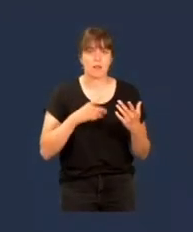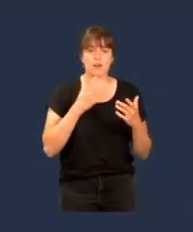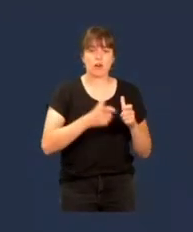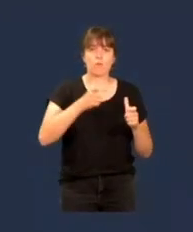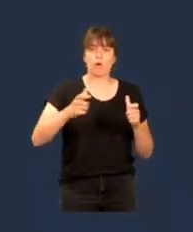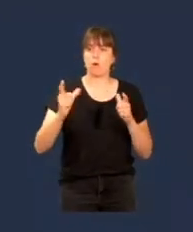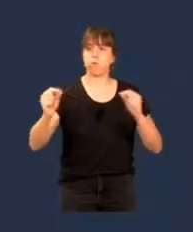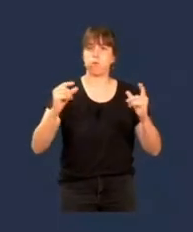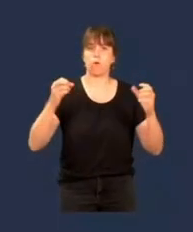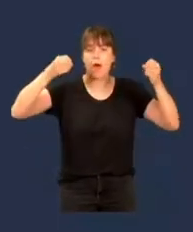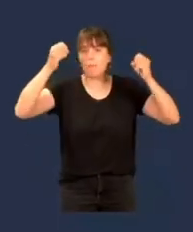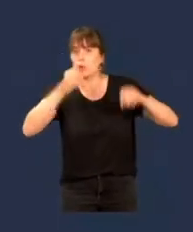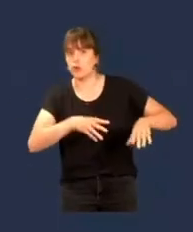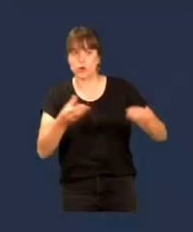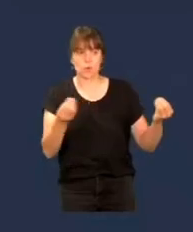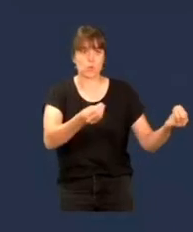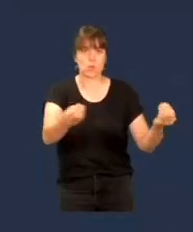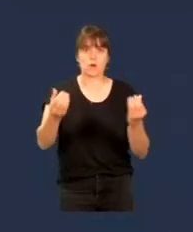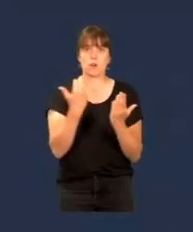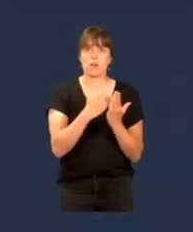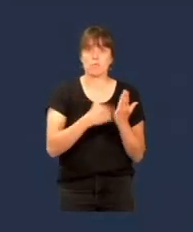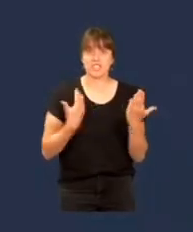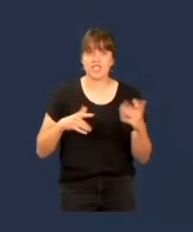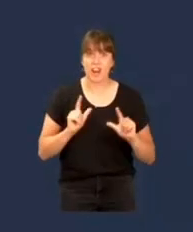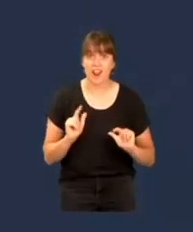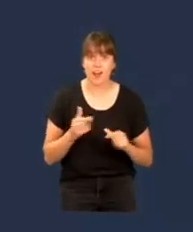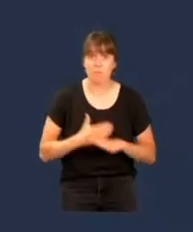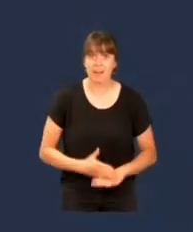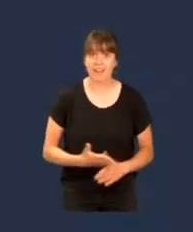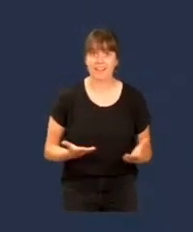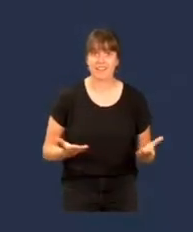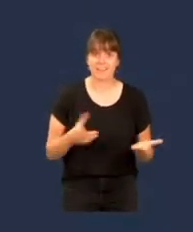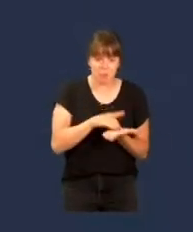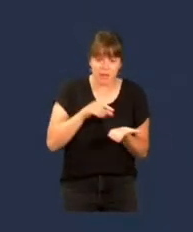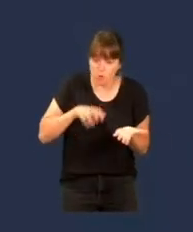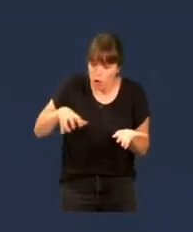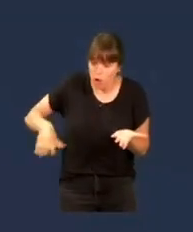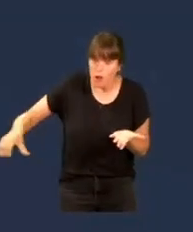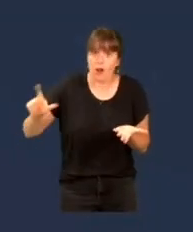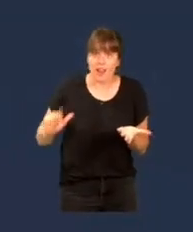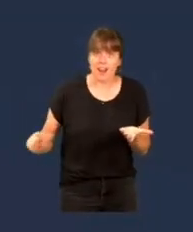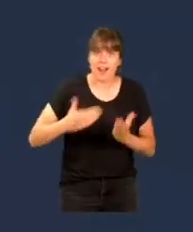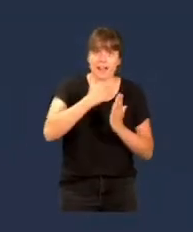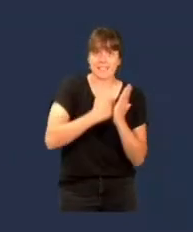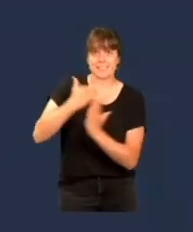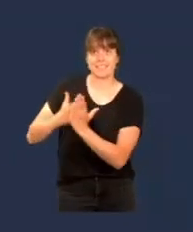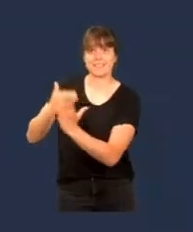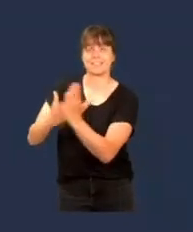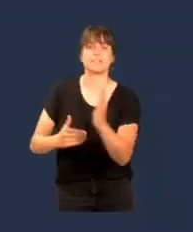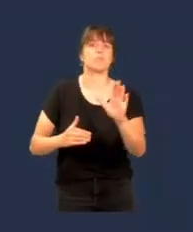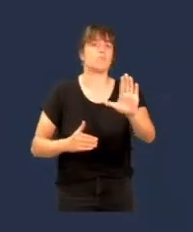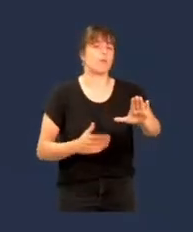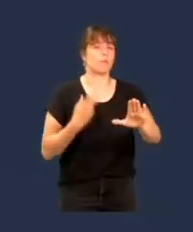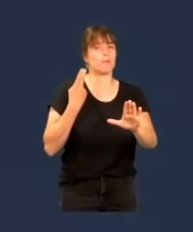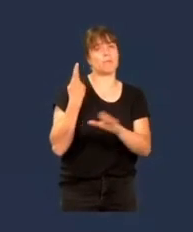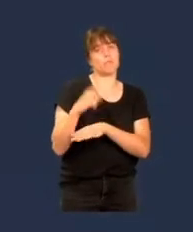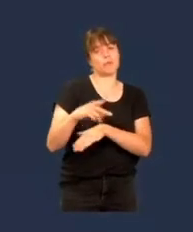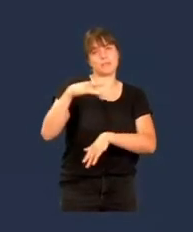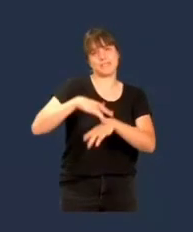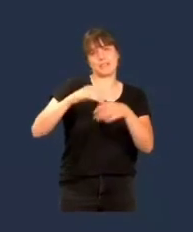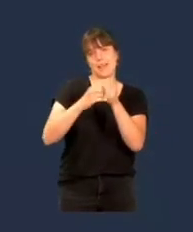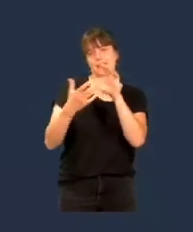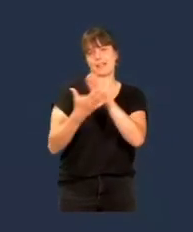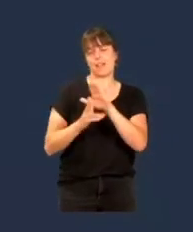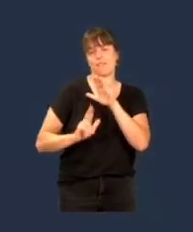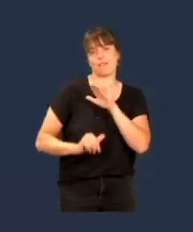terrains en friche sur chaque département. Nul doute, Monsieur le Président, que votre portail sera réalisé en bonne intelligence, avec les